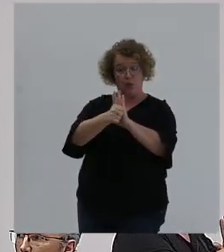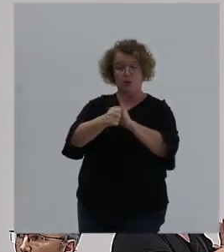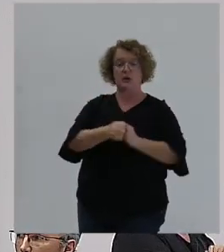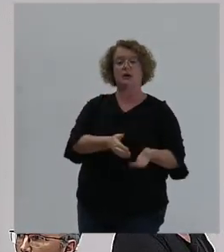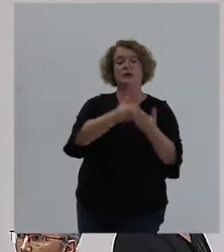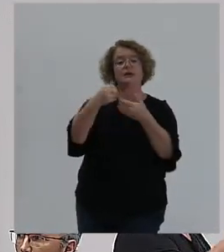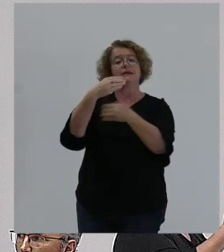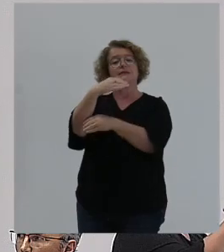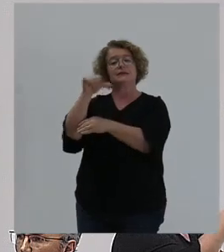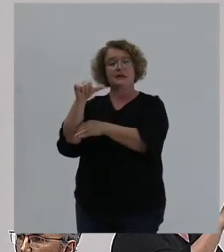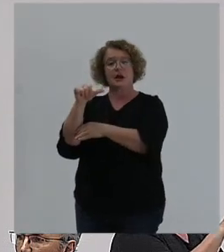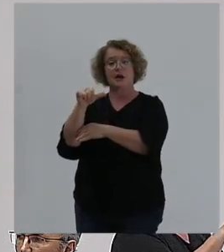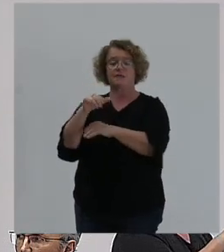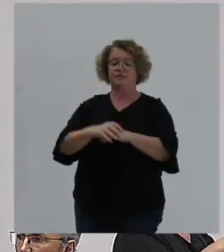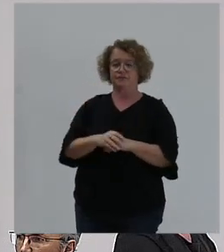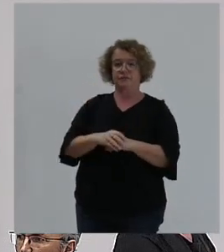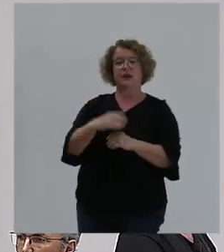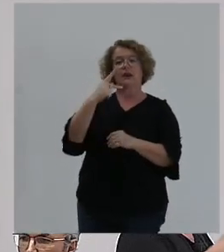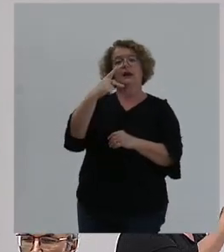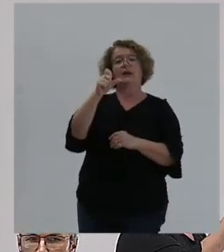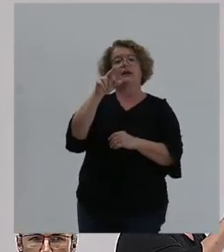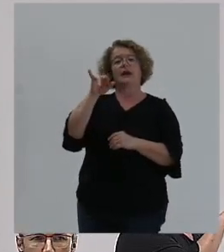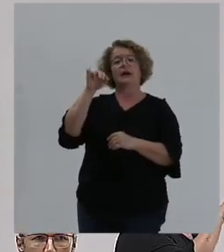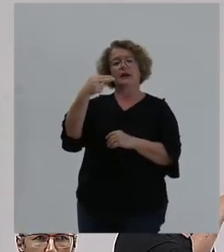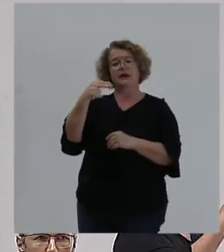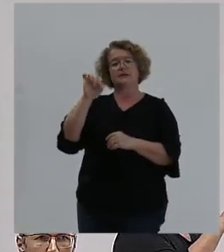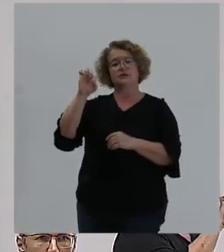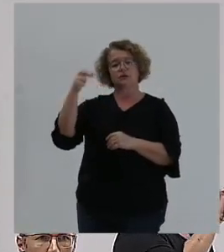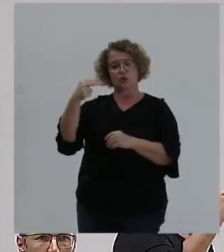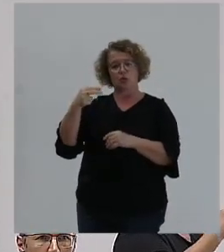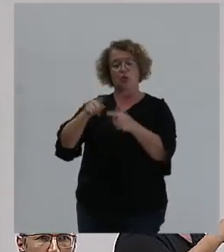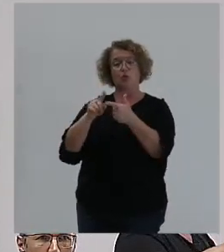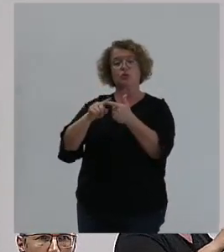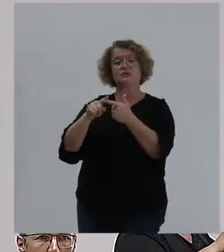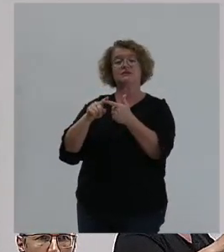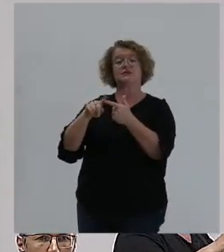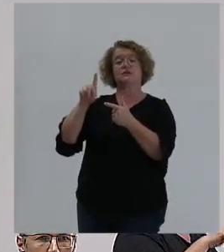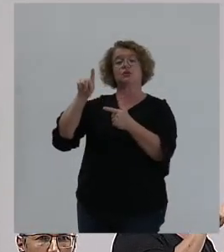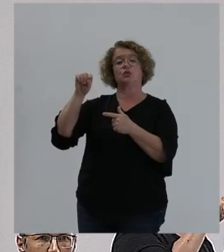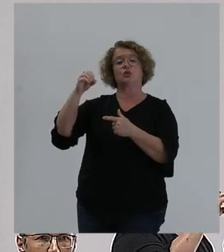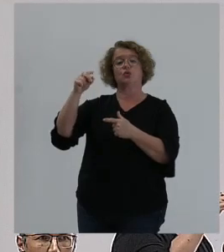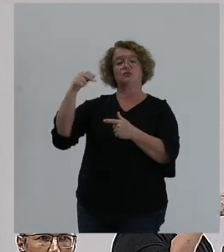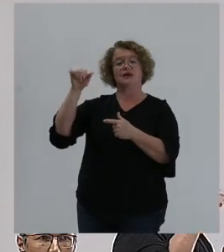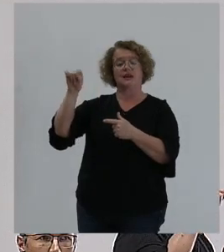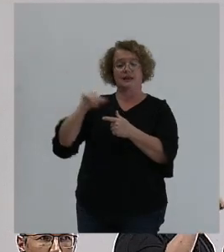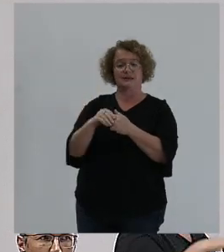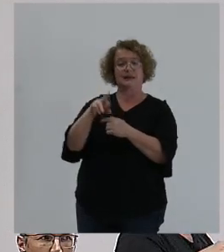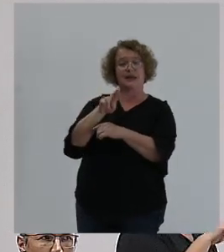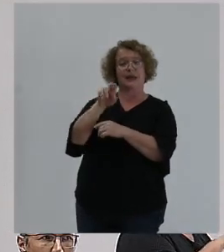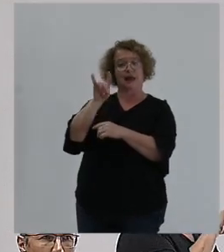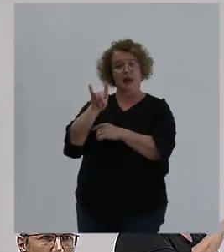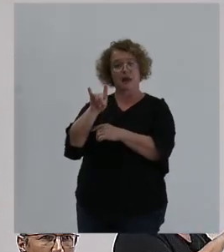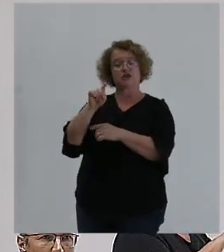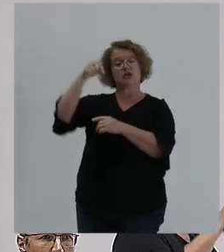du CA, Karine Sion sera assistée de Cécilia Gonzalez sur les aspects RH-QVT, parce qu'il n'est pas